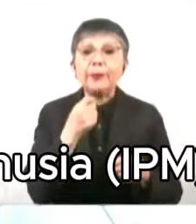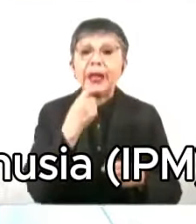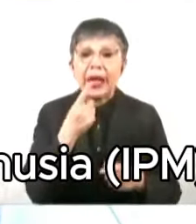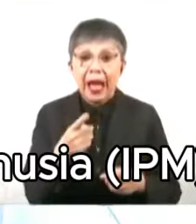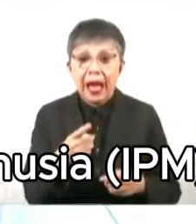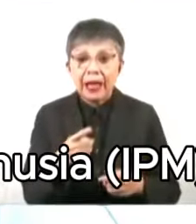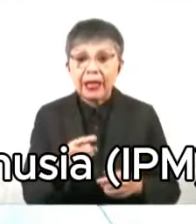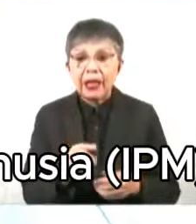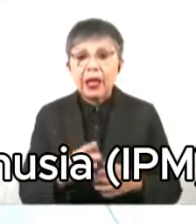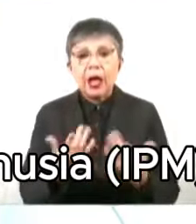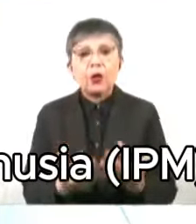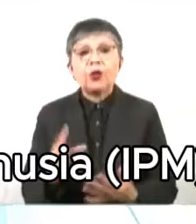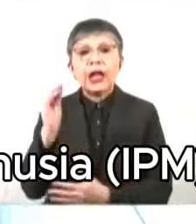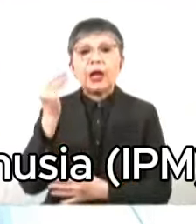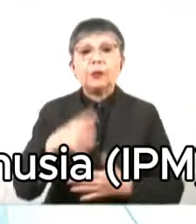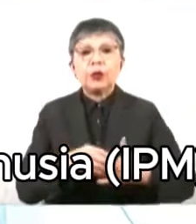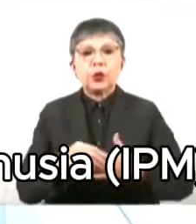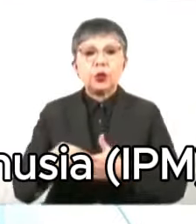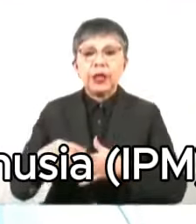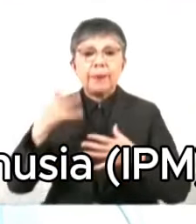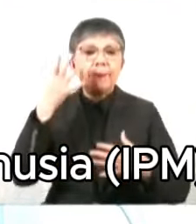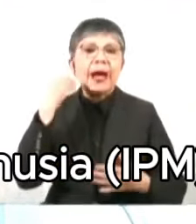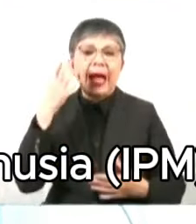rakyat Jakarta butuh pemimpin